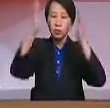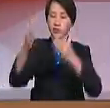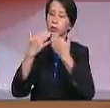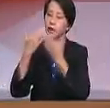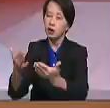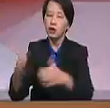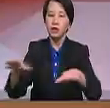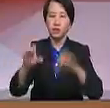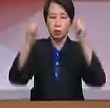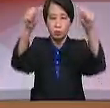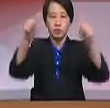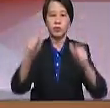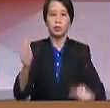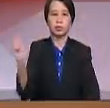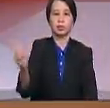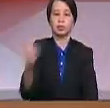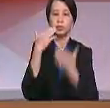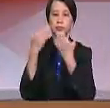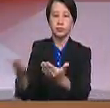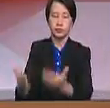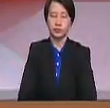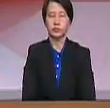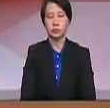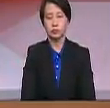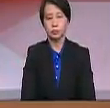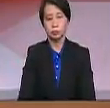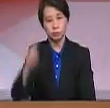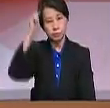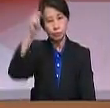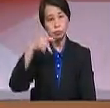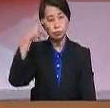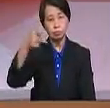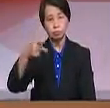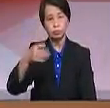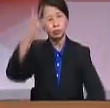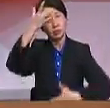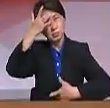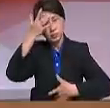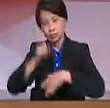Tuan-tuan dan puan-puan sekalian, pandemik COVID-19